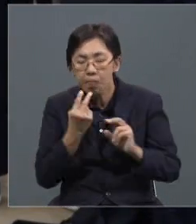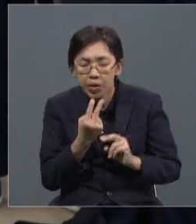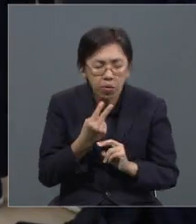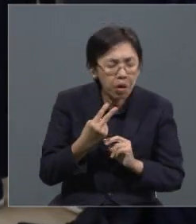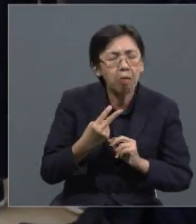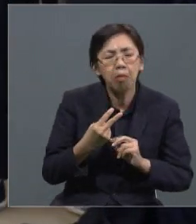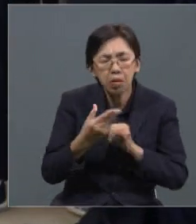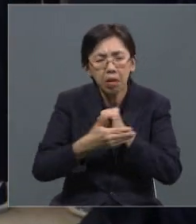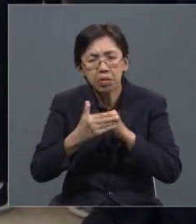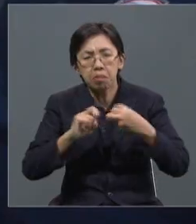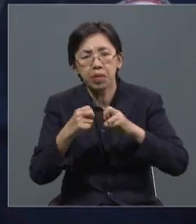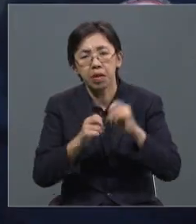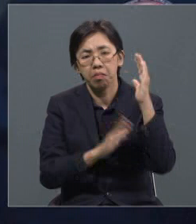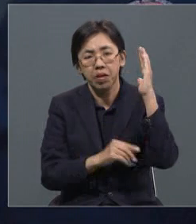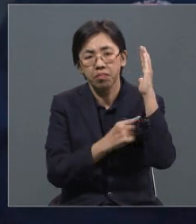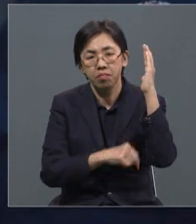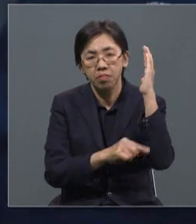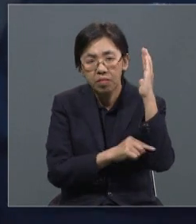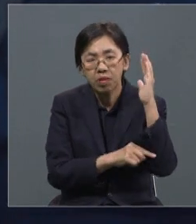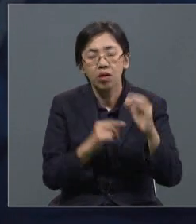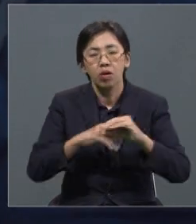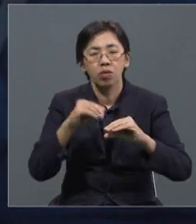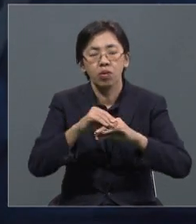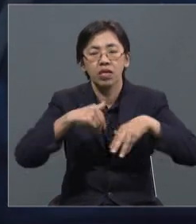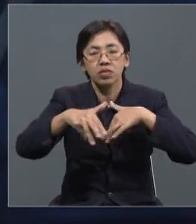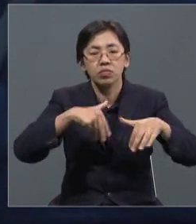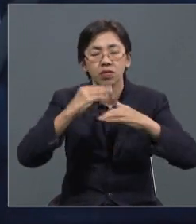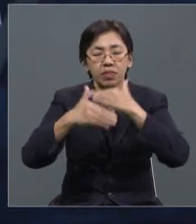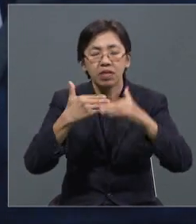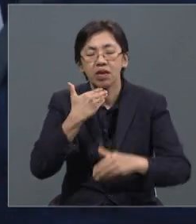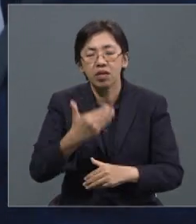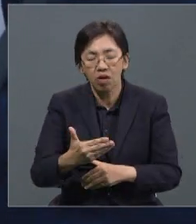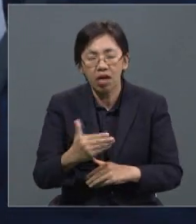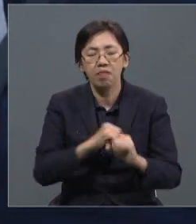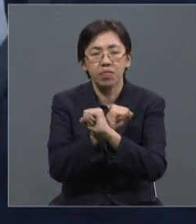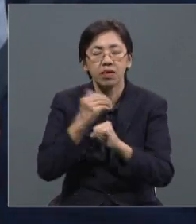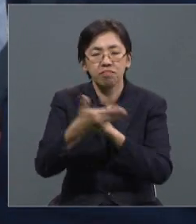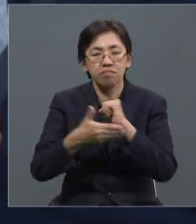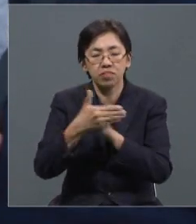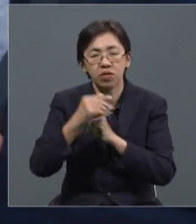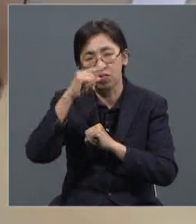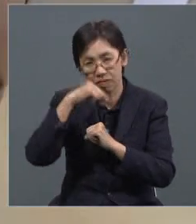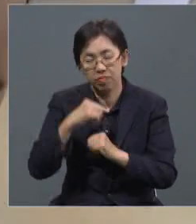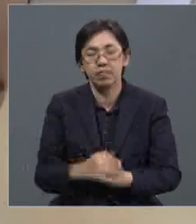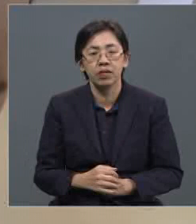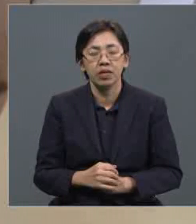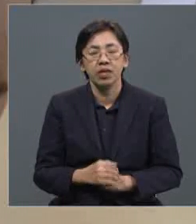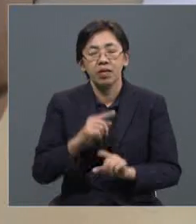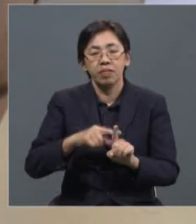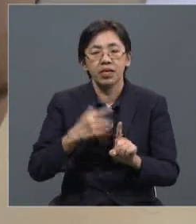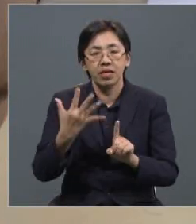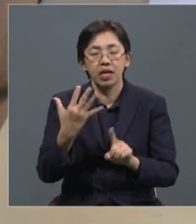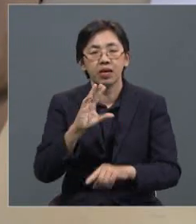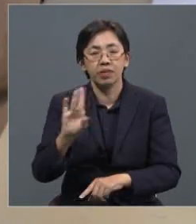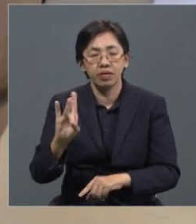ายแดนภาคใต้รวมถึงความสำเร็จของโครงการชุมชนยั่งยืนสีขาวปลอดยาเสพติดของประเทศไทยเมื่อวันที่8พฤษภา